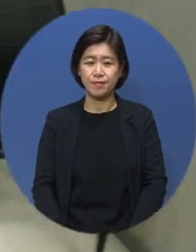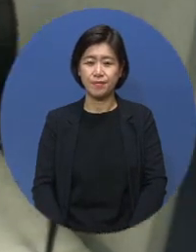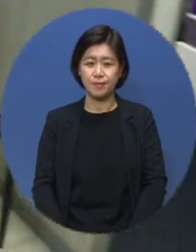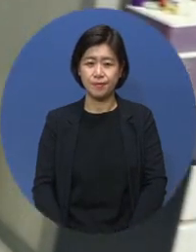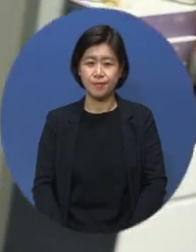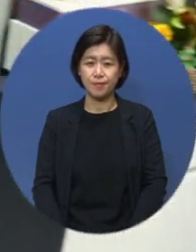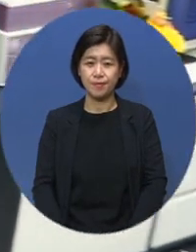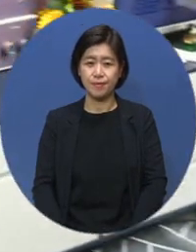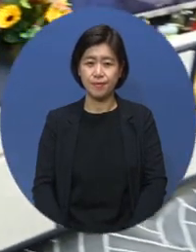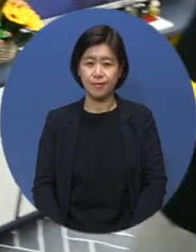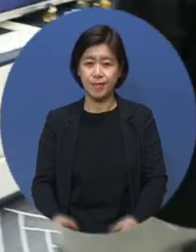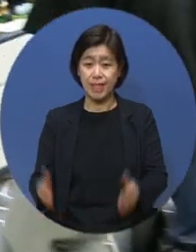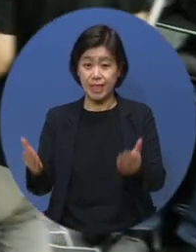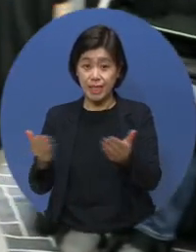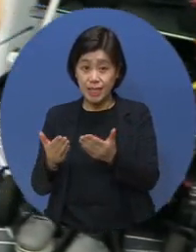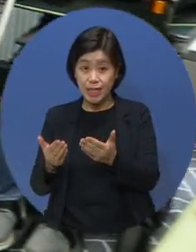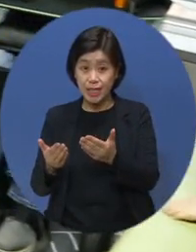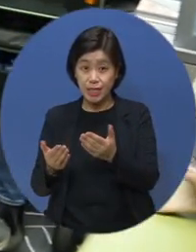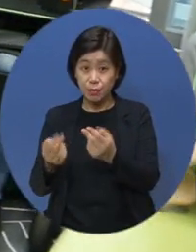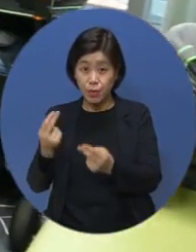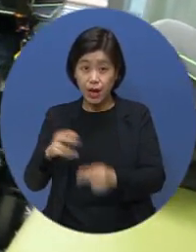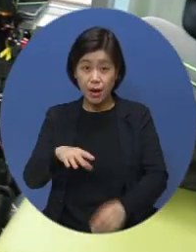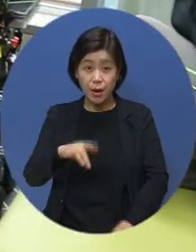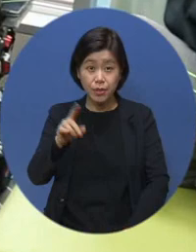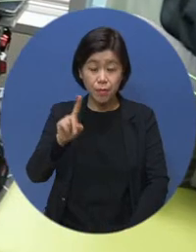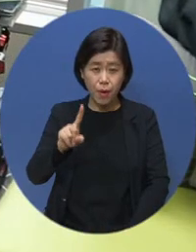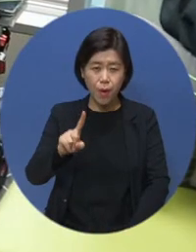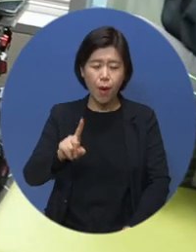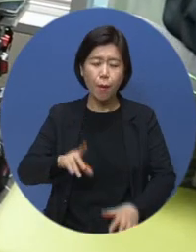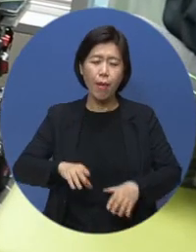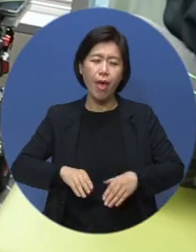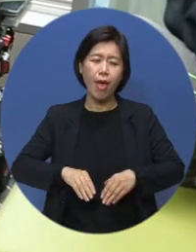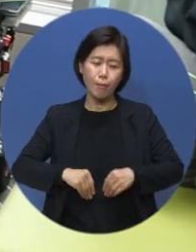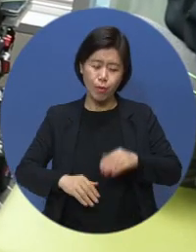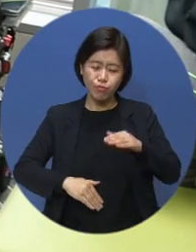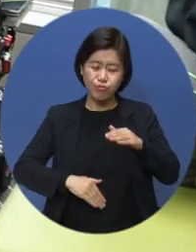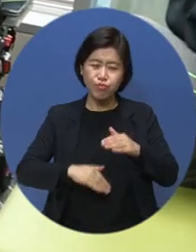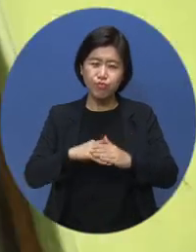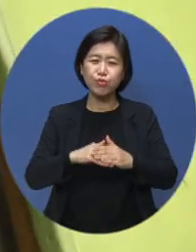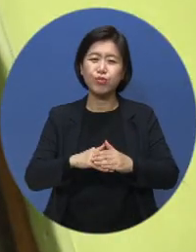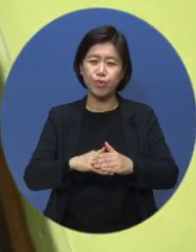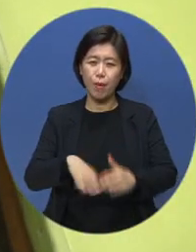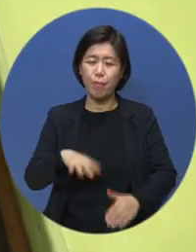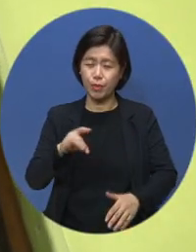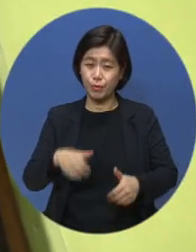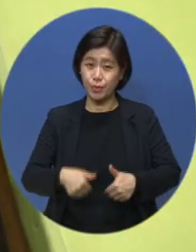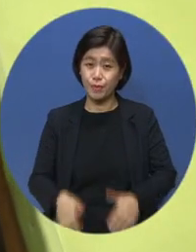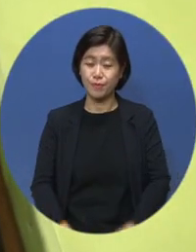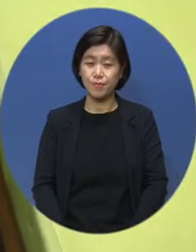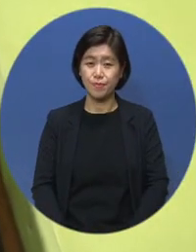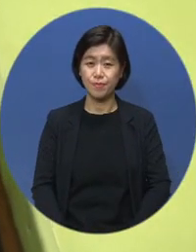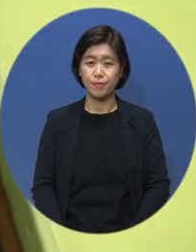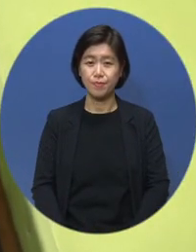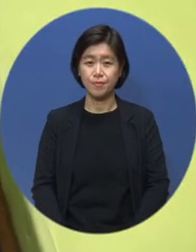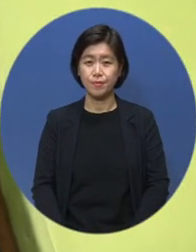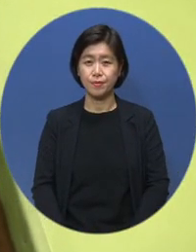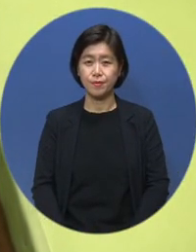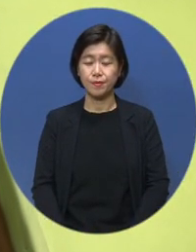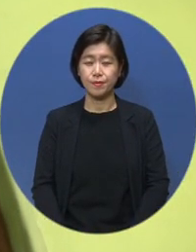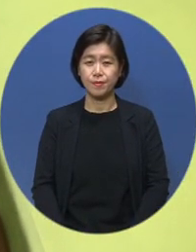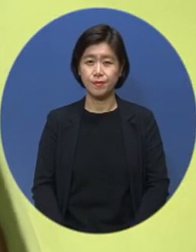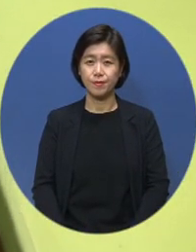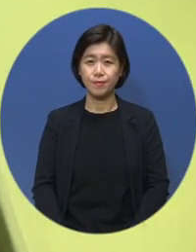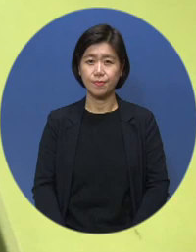금강산도 식후경 원주시 도 잠시 휴식시간을 가져봅니다 아 5